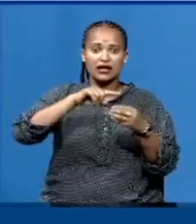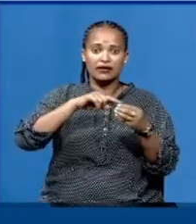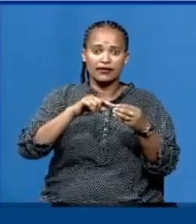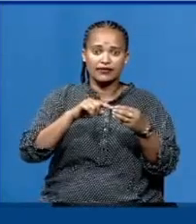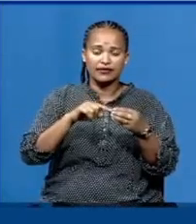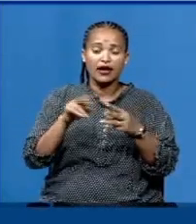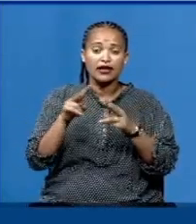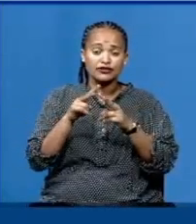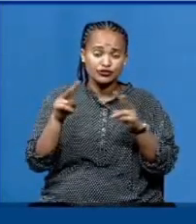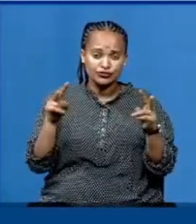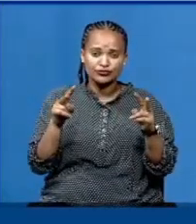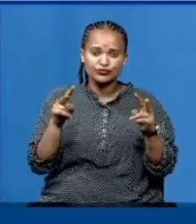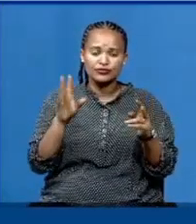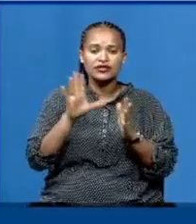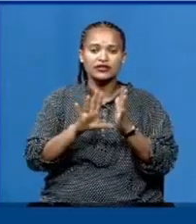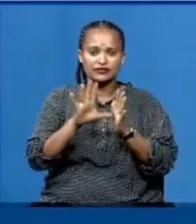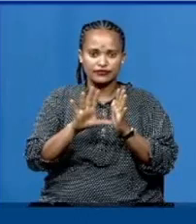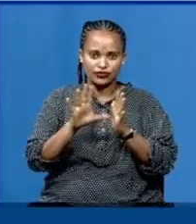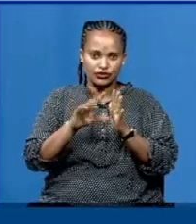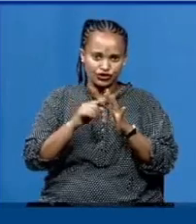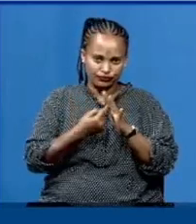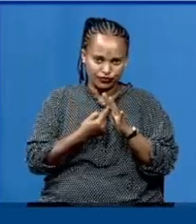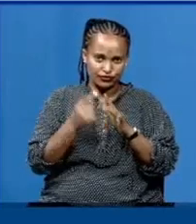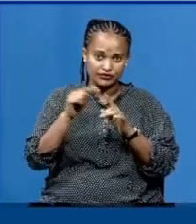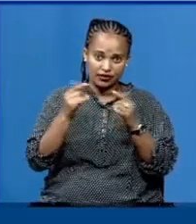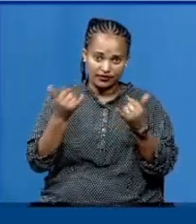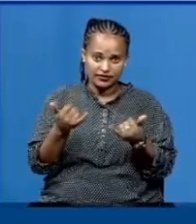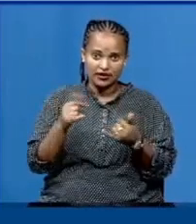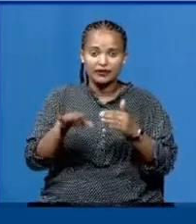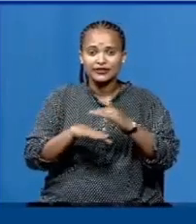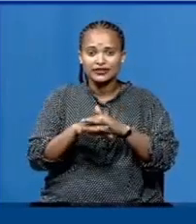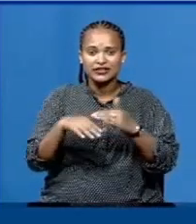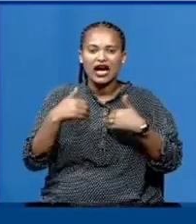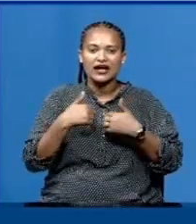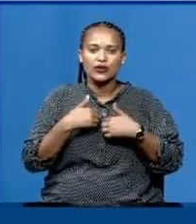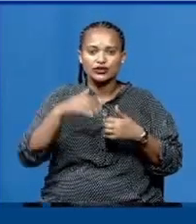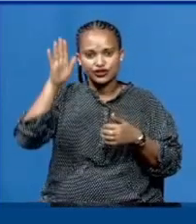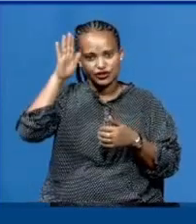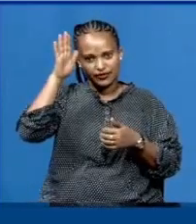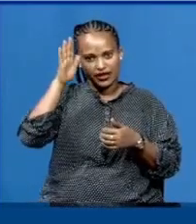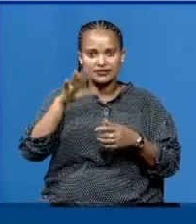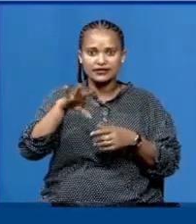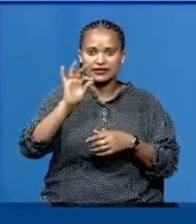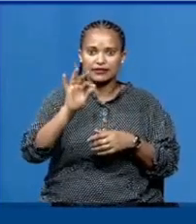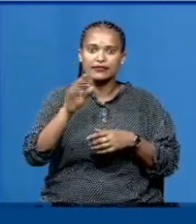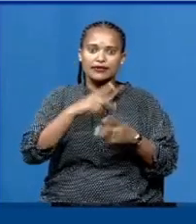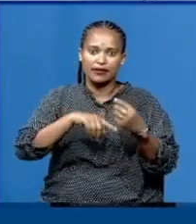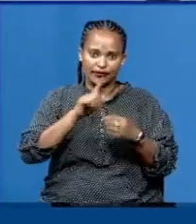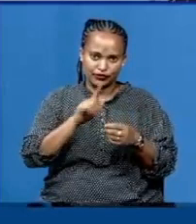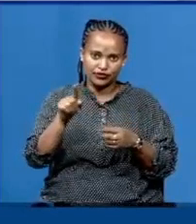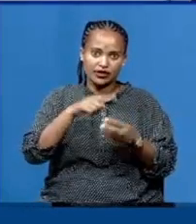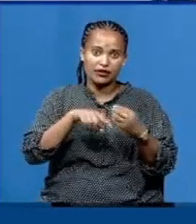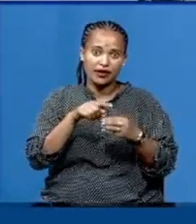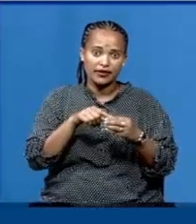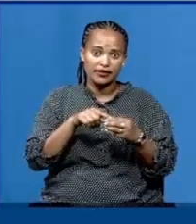ኣዕርዩ ግፍዒ ውንዱ ጀሚሩ ካዕ ሕዚ ኣብቲ ኣራዊት ሻዕብያ ዝርከብ ከባቢ እዩ። በዘፍቲ ከባቢ ንሱ